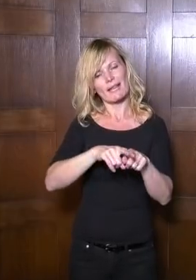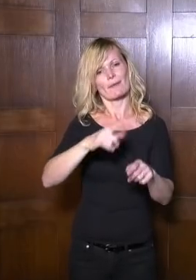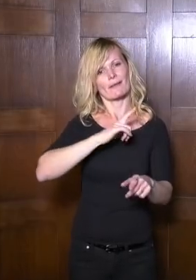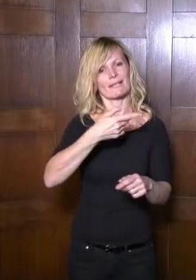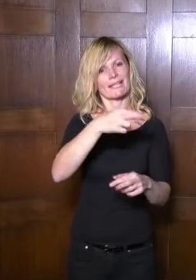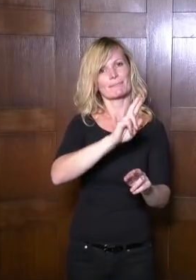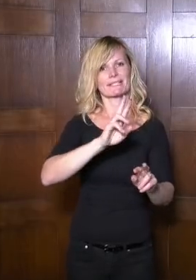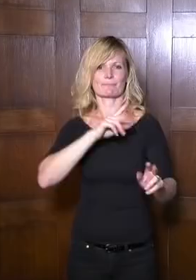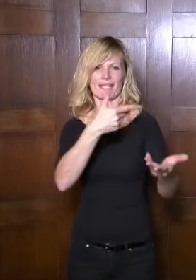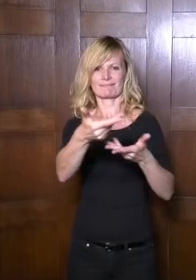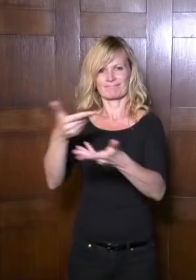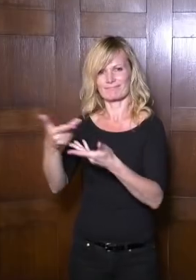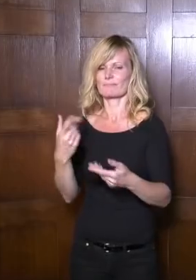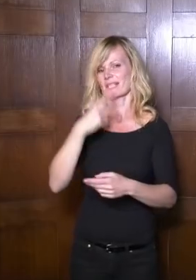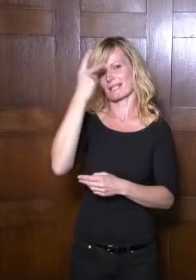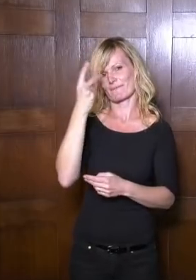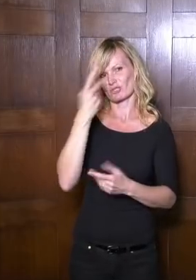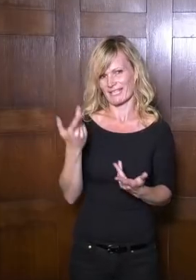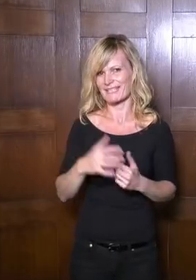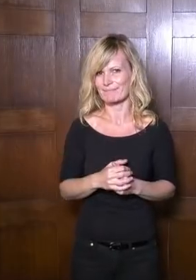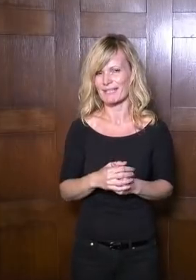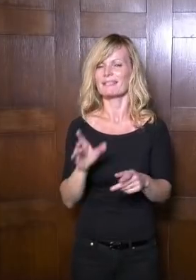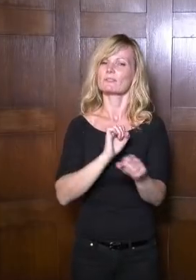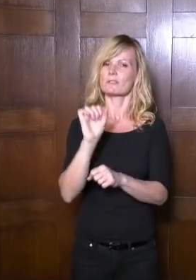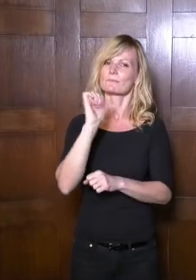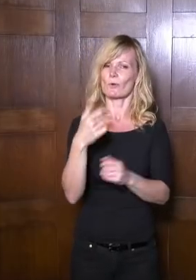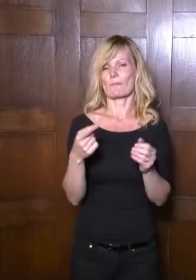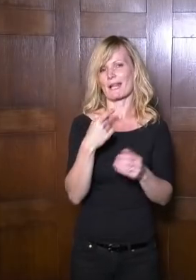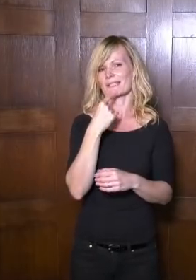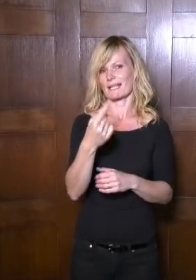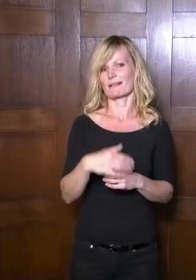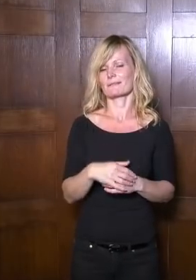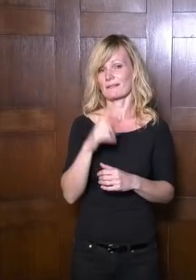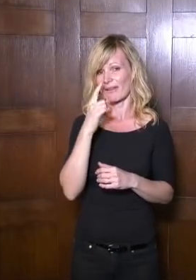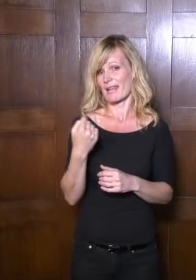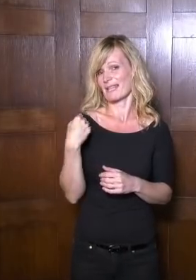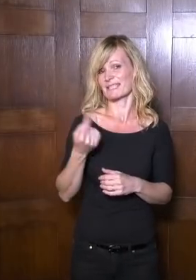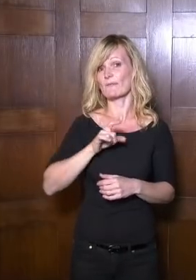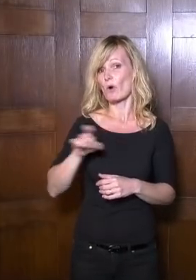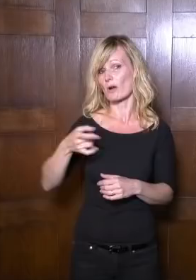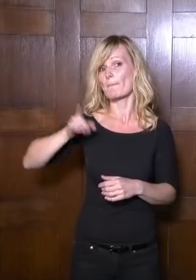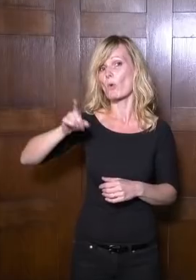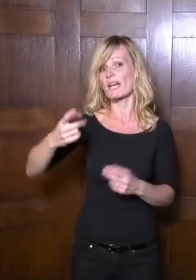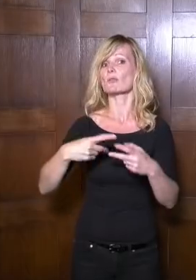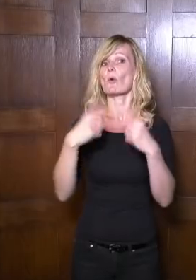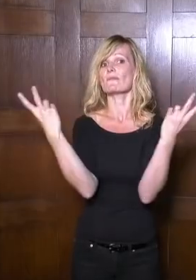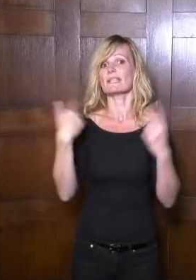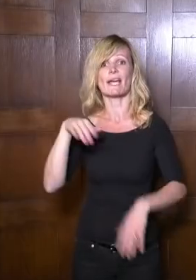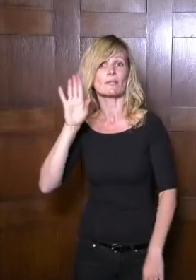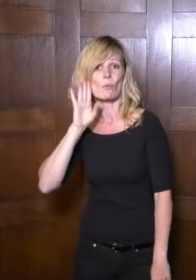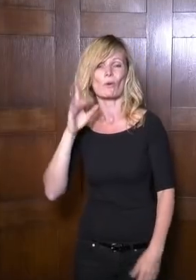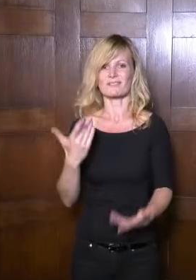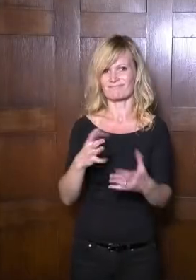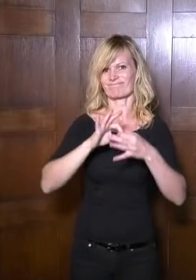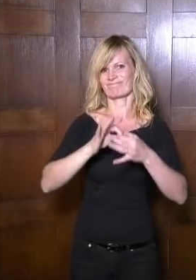Das ist selbstverständlich. Trotzdem wollte ich es noch einmal formulieren, weil nicht alles, was wir in den letzten Wochen und Monaten in der Öffentlichkeit gehört haben, war